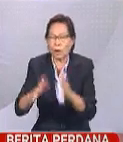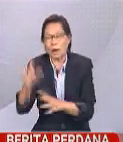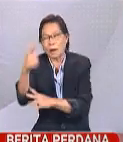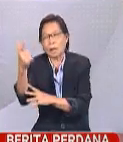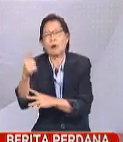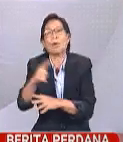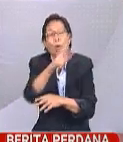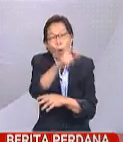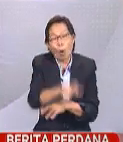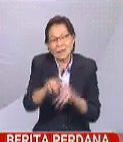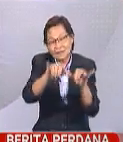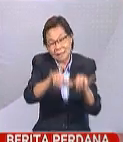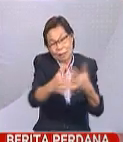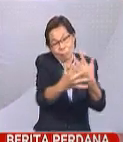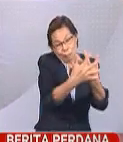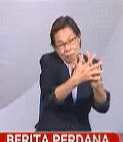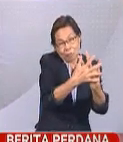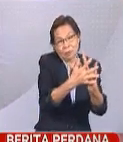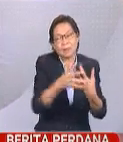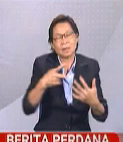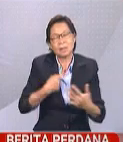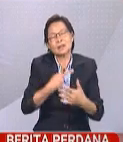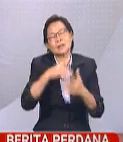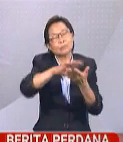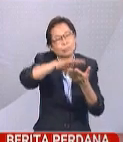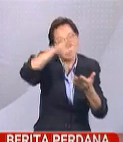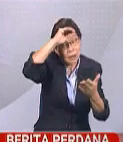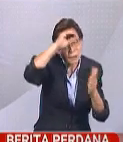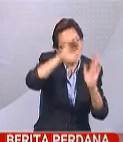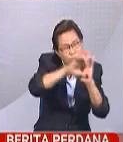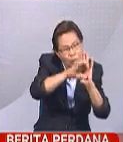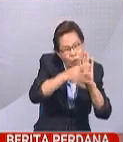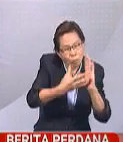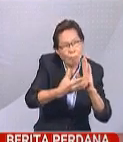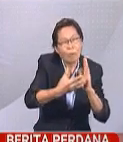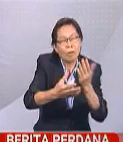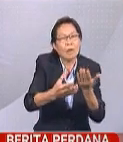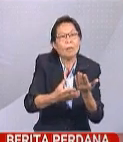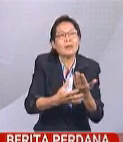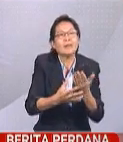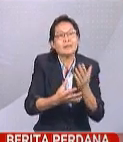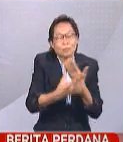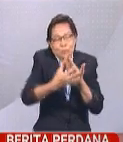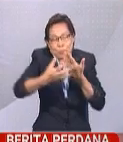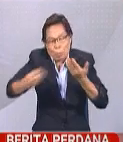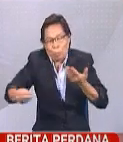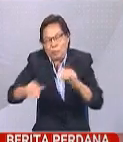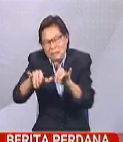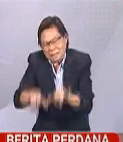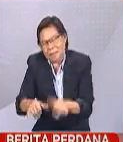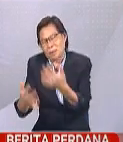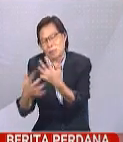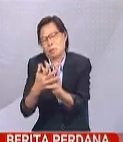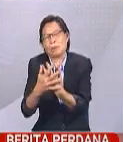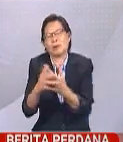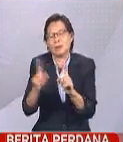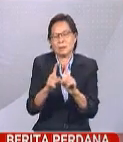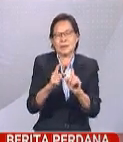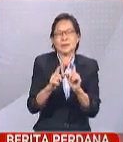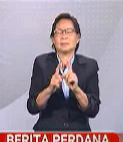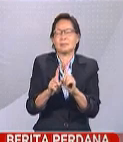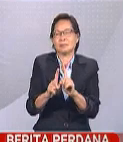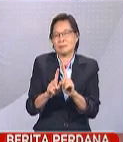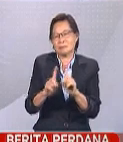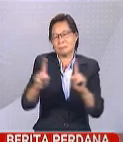penghuni penjara, yang mana kita ambil itibar dan yang ambil teladan, yang mana kita duduk sini jauh dengan keluarga